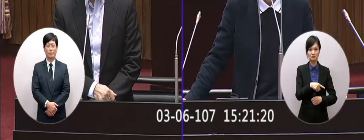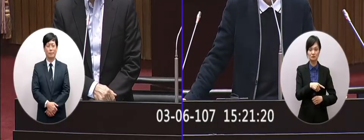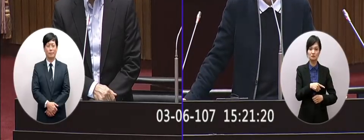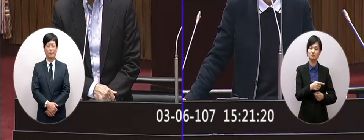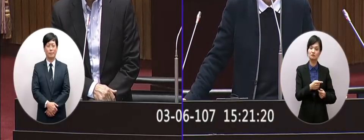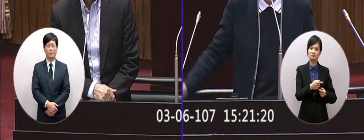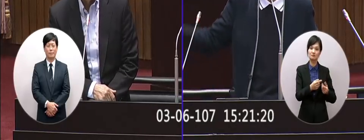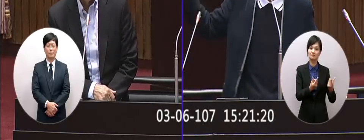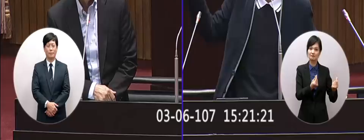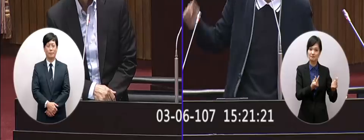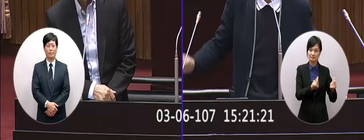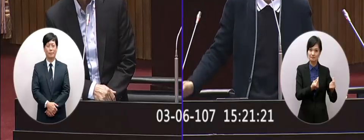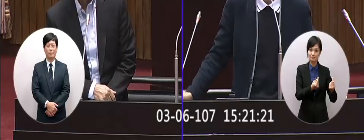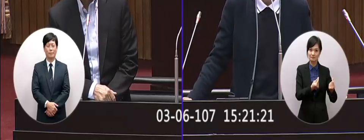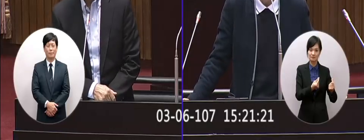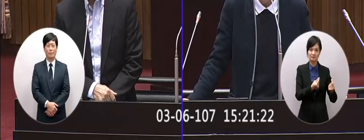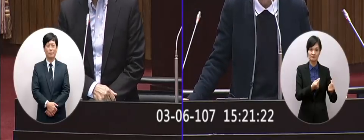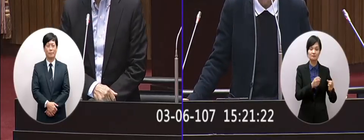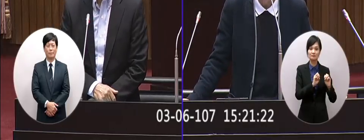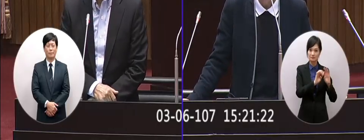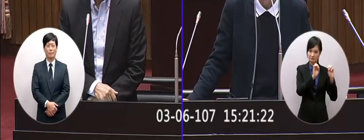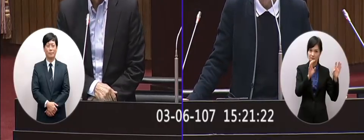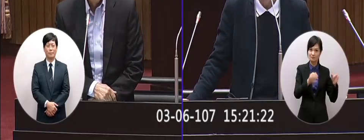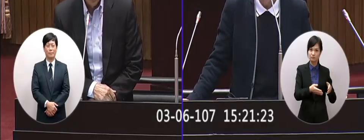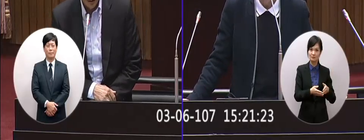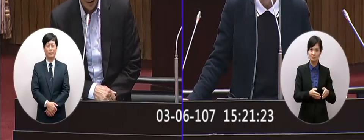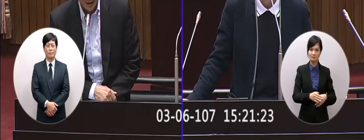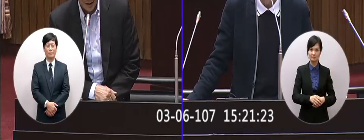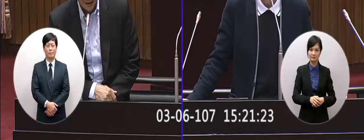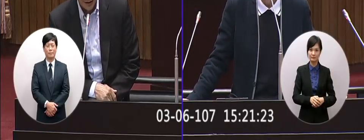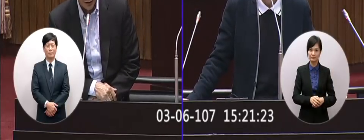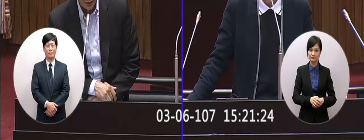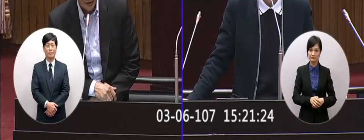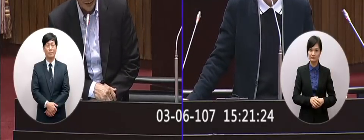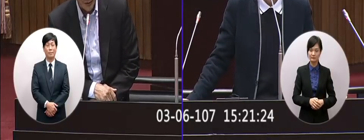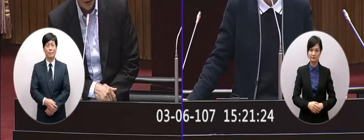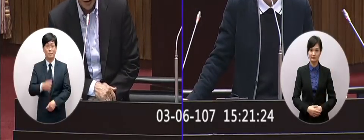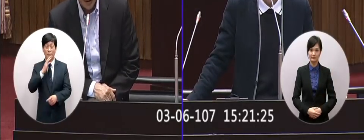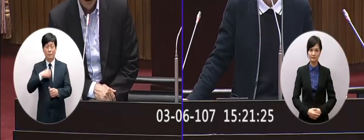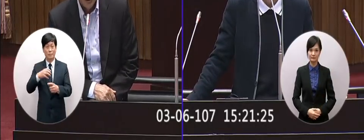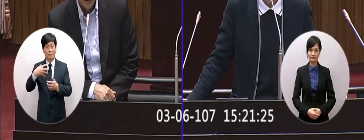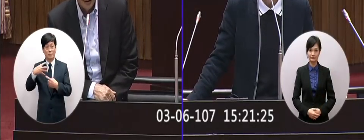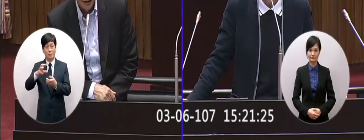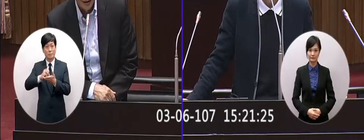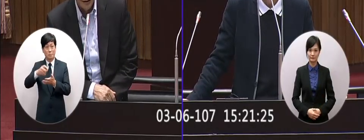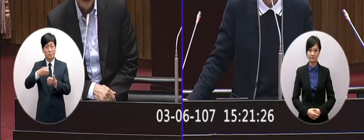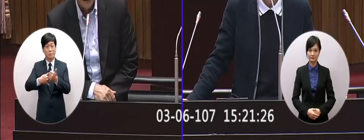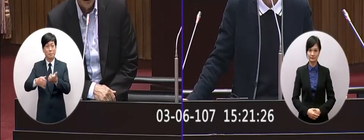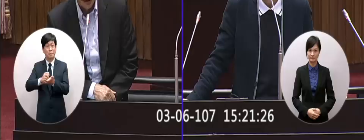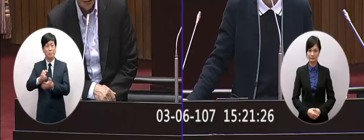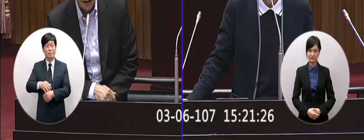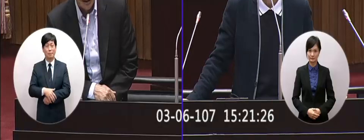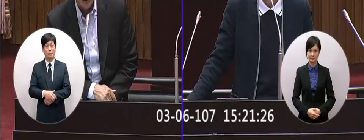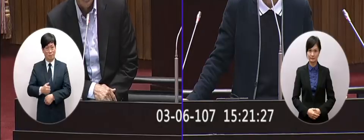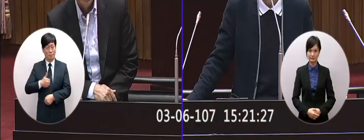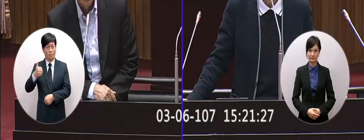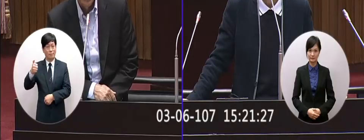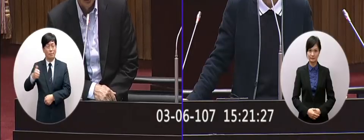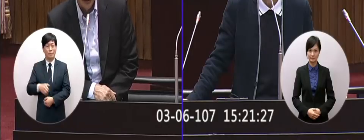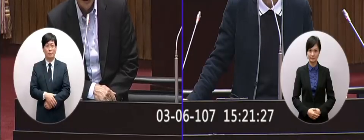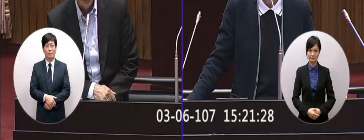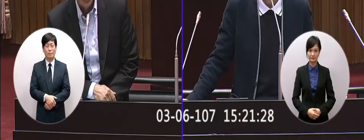的，阿哥你也要开几大批？ 哦，跟总委员报告了哈，提得非常感谢